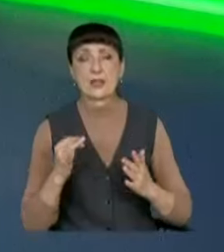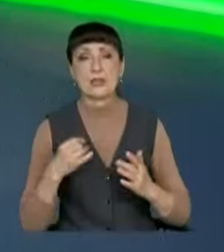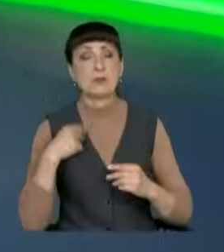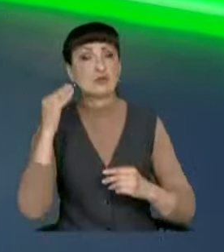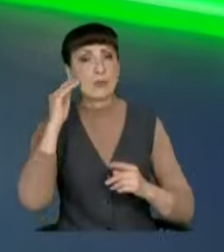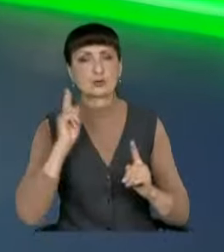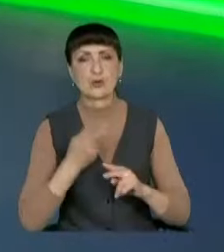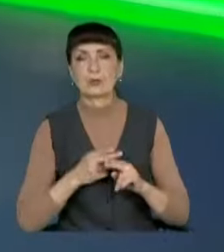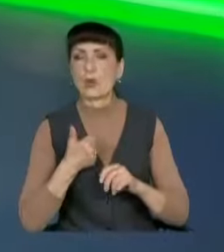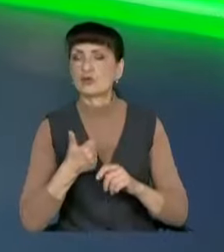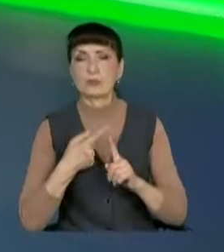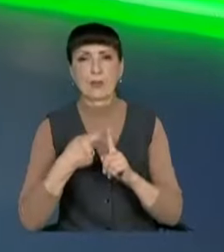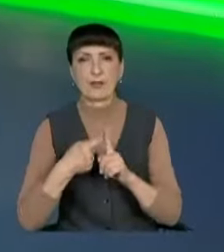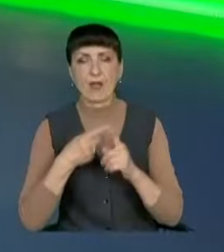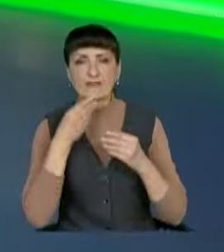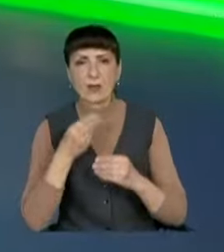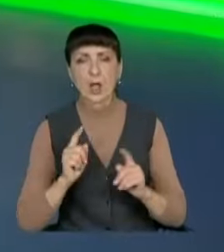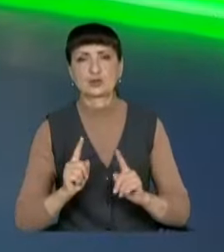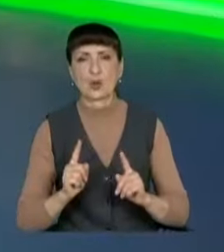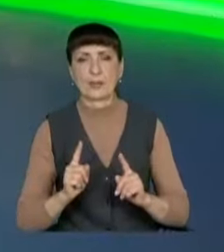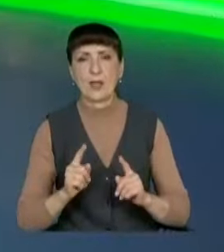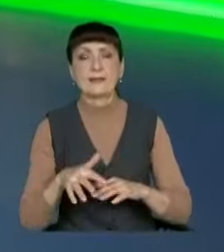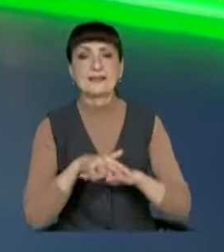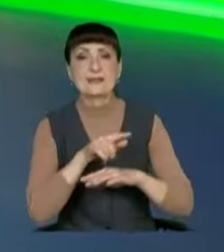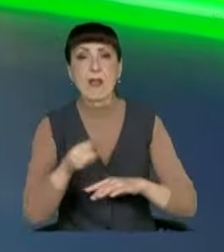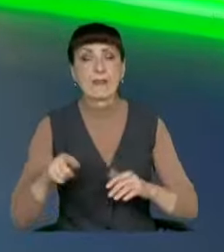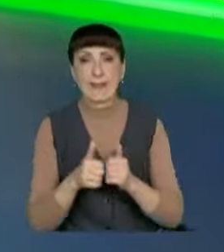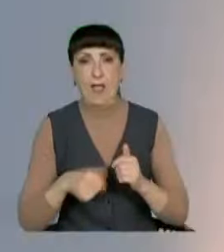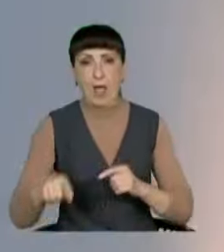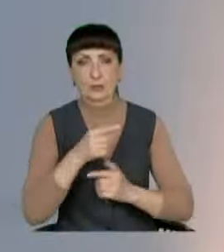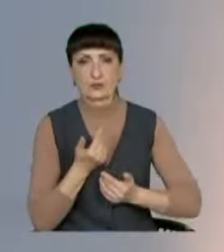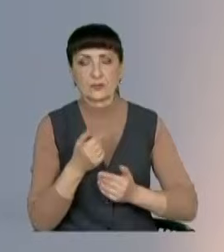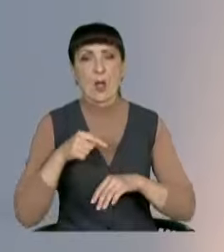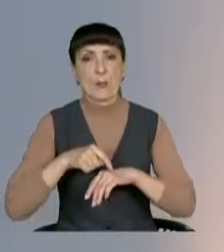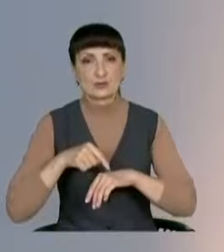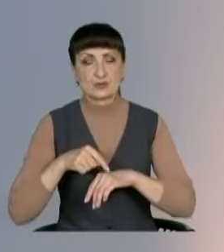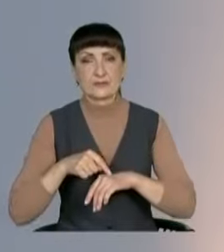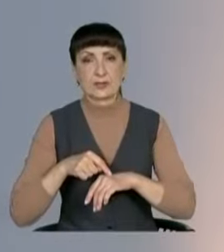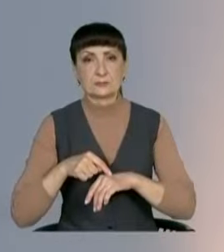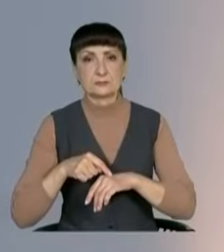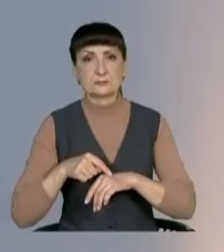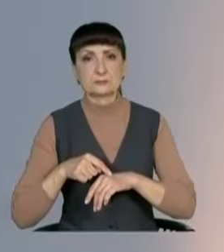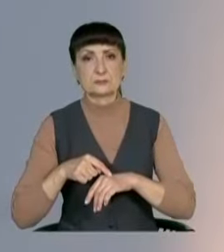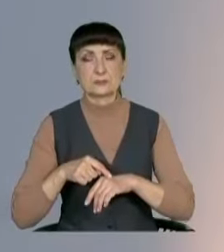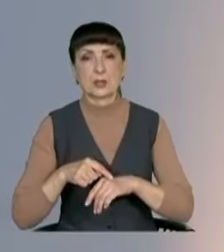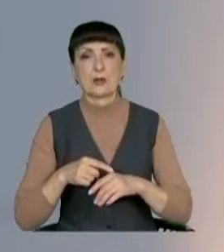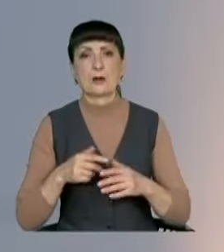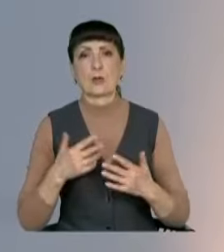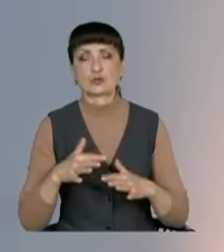взгляд, это очень благоприятно для того, чтобы население, местное население почувствовало, значит,